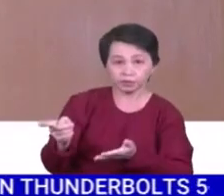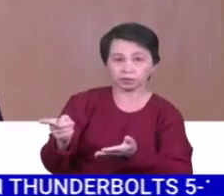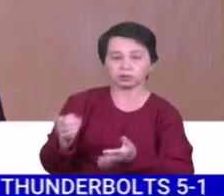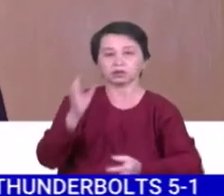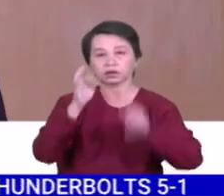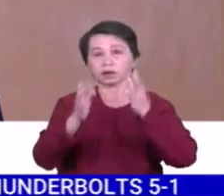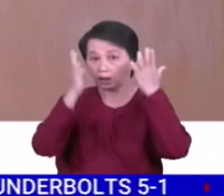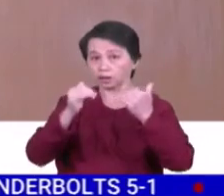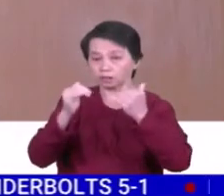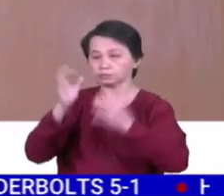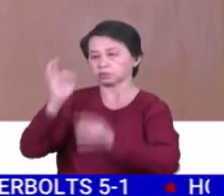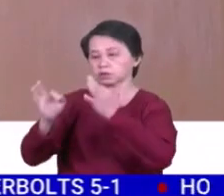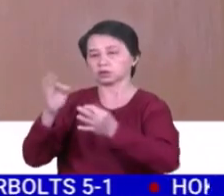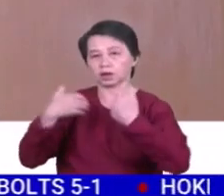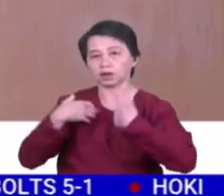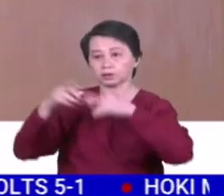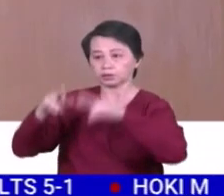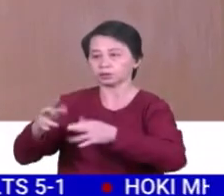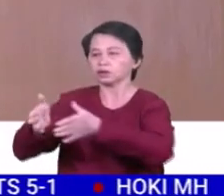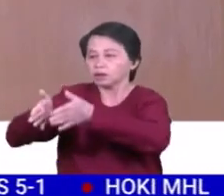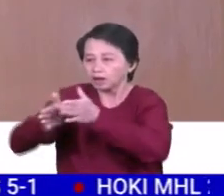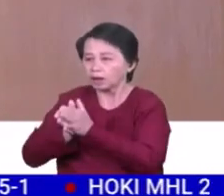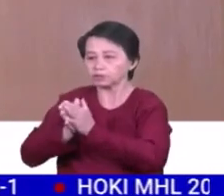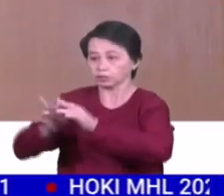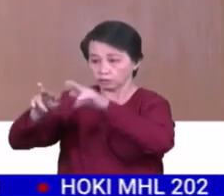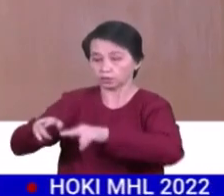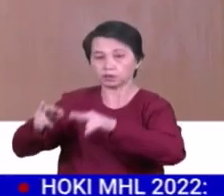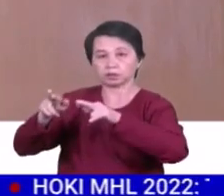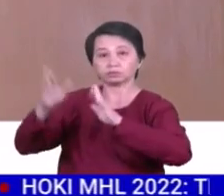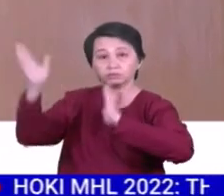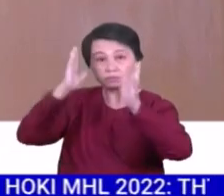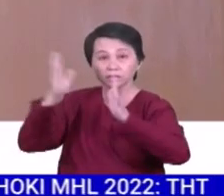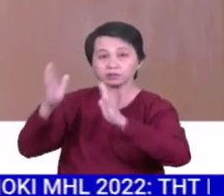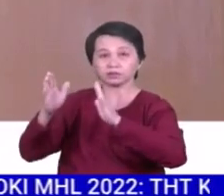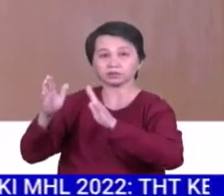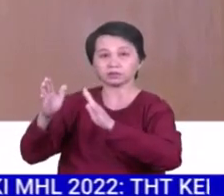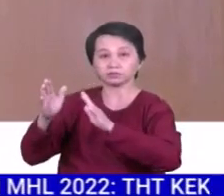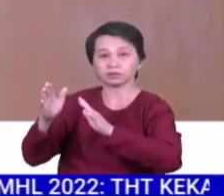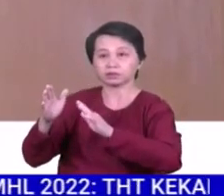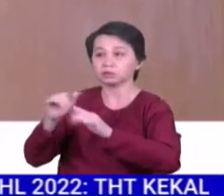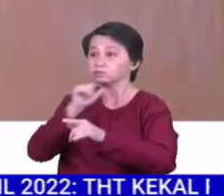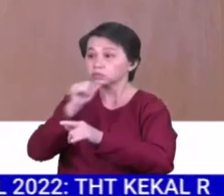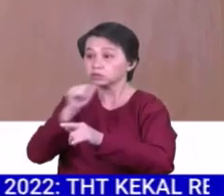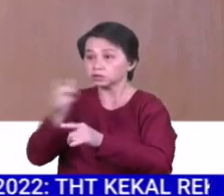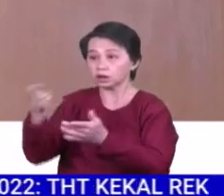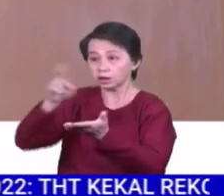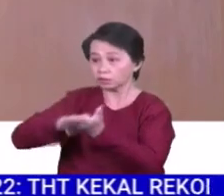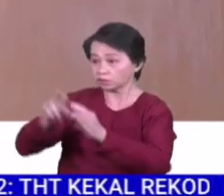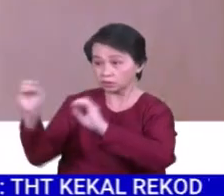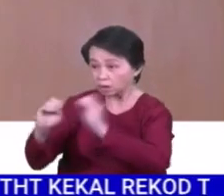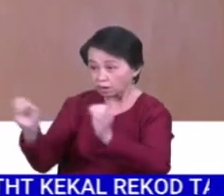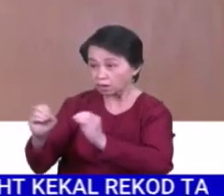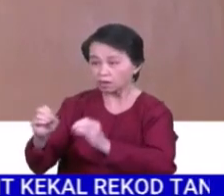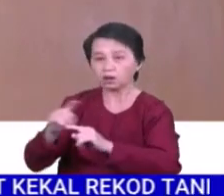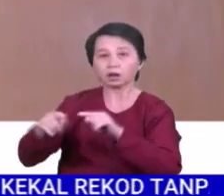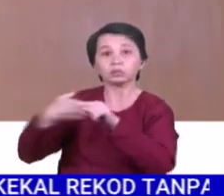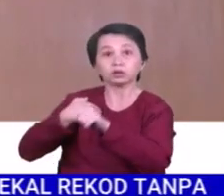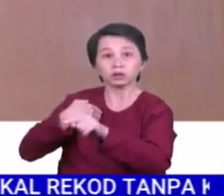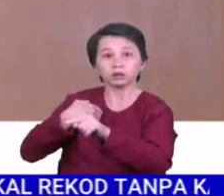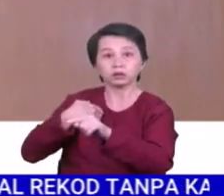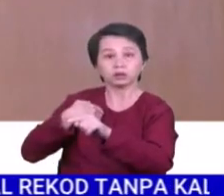ada rakyat kita, ya, saya menyerulah kepada rakyat kita yang tidak berdaftar tetapi berada